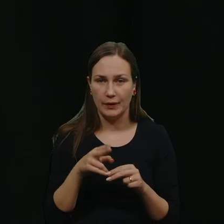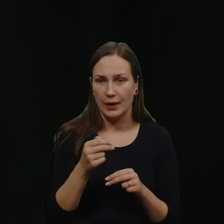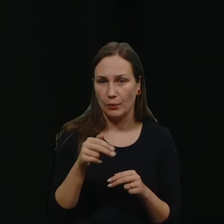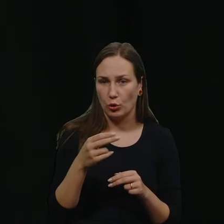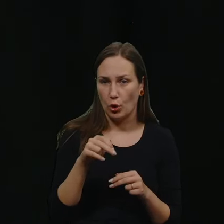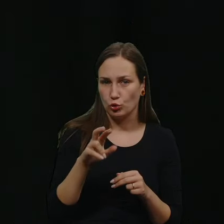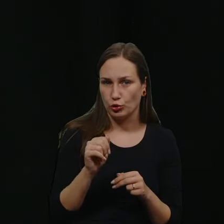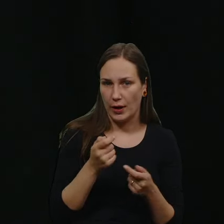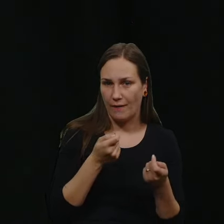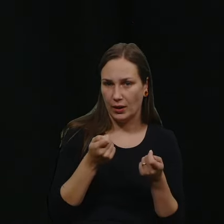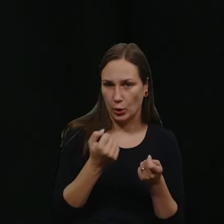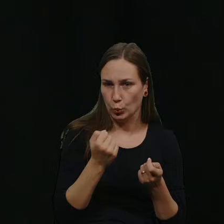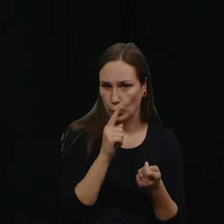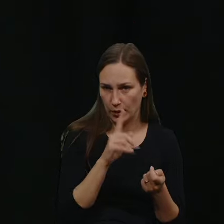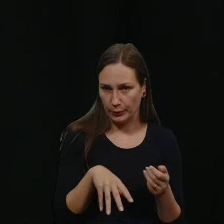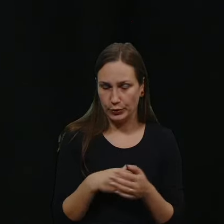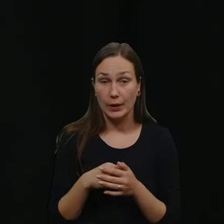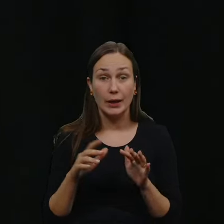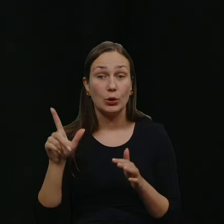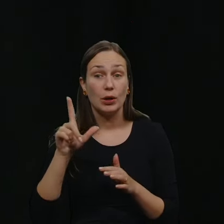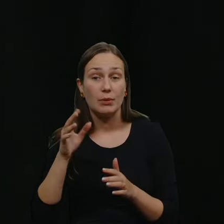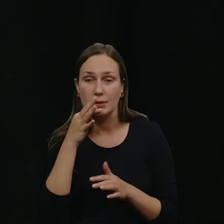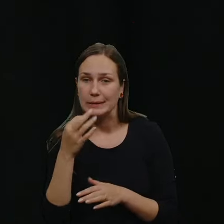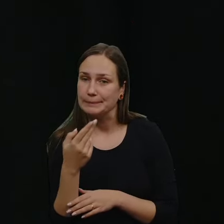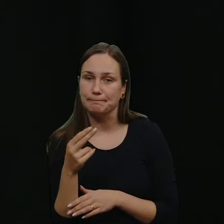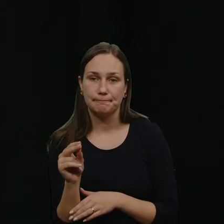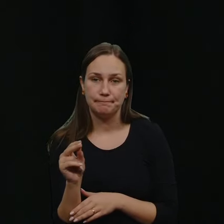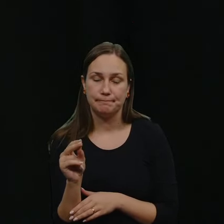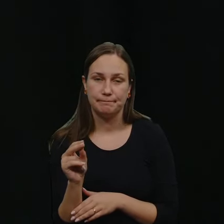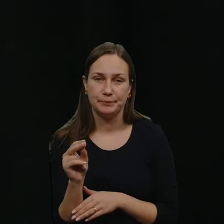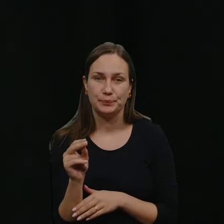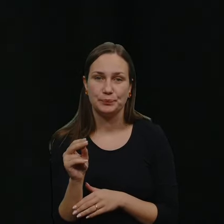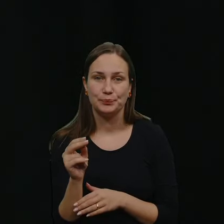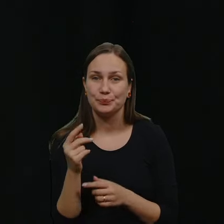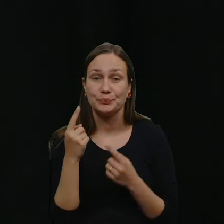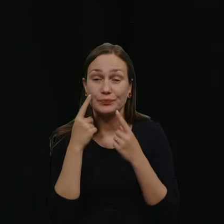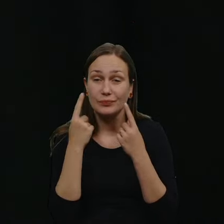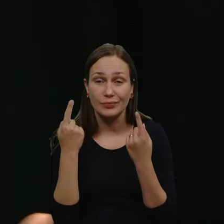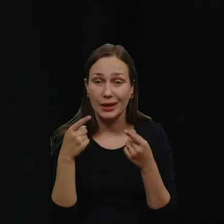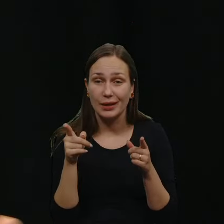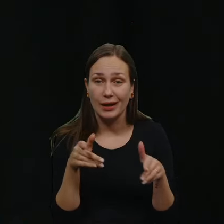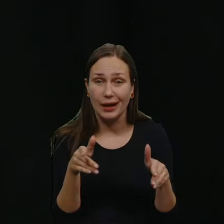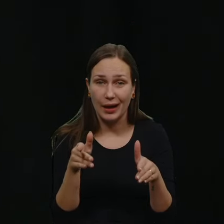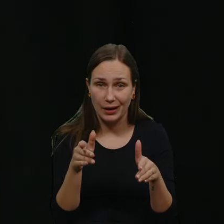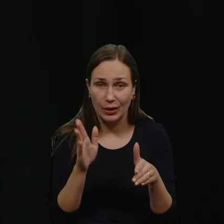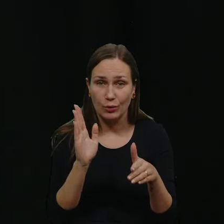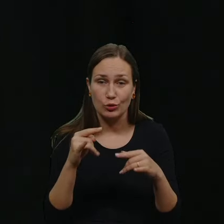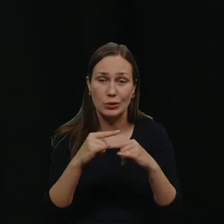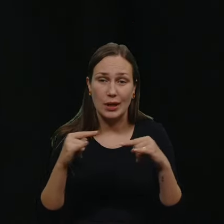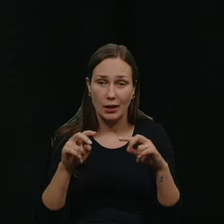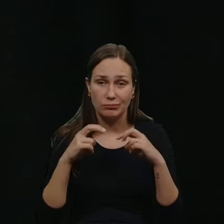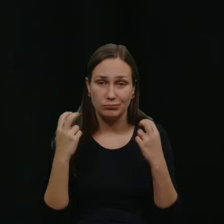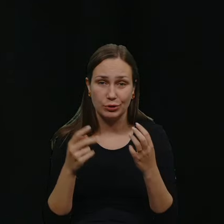aušros. Mm. Bet jeigu liberalai pasako, kad ne, tai aš tikrai nematau kito kelio, kaip turės susėsti už stalo